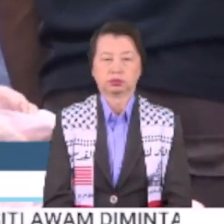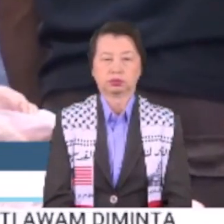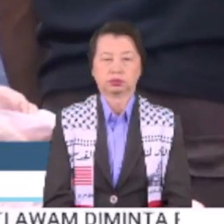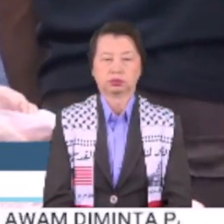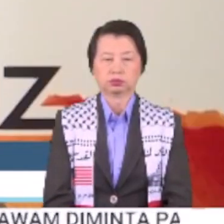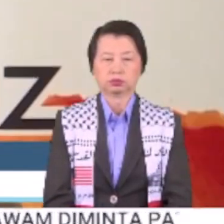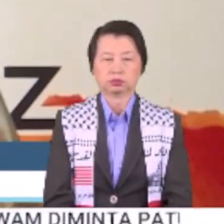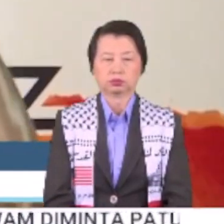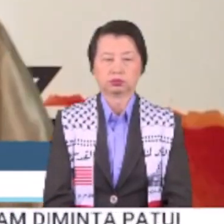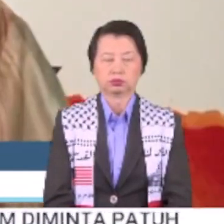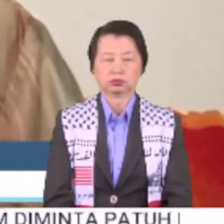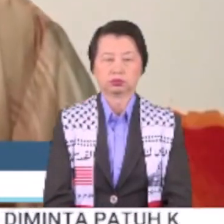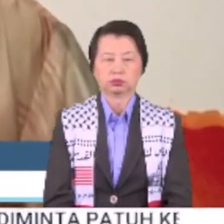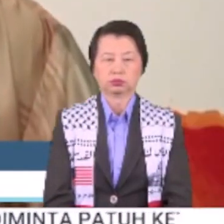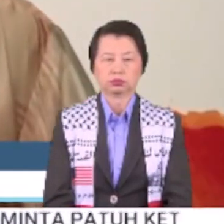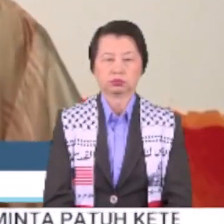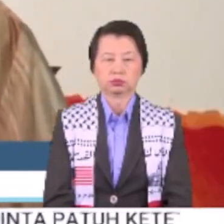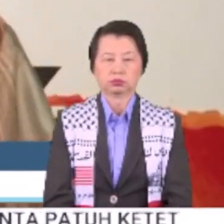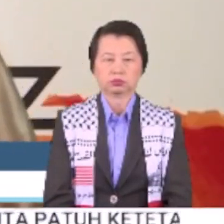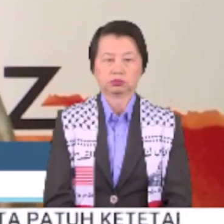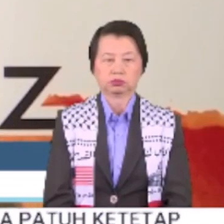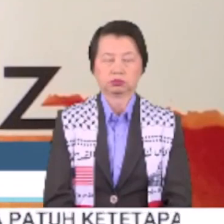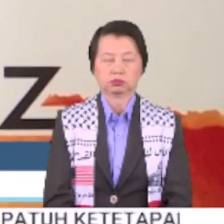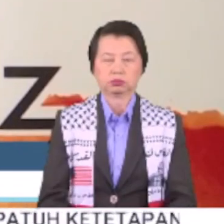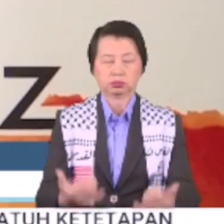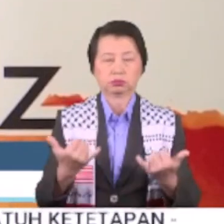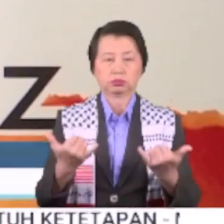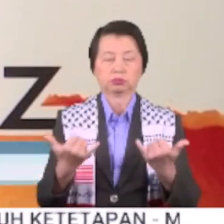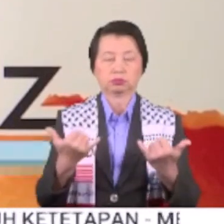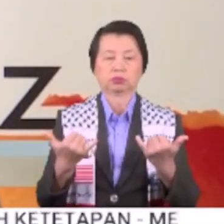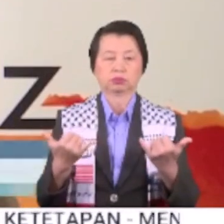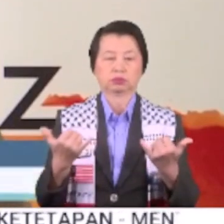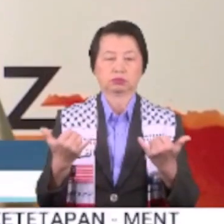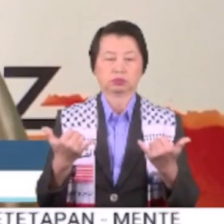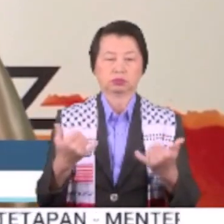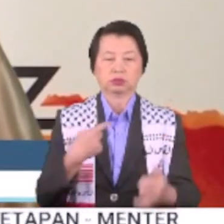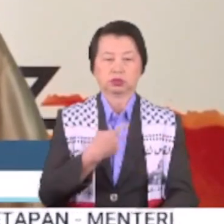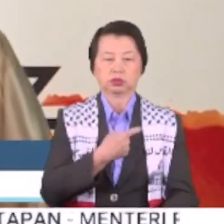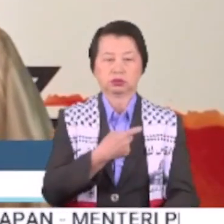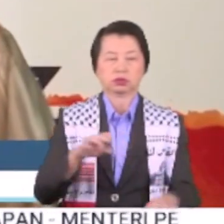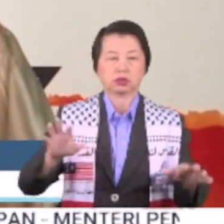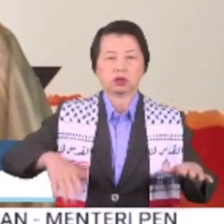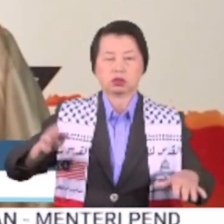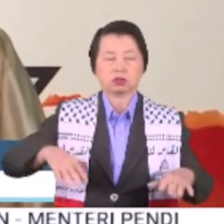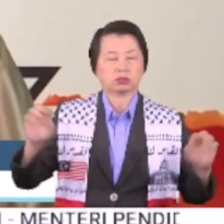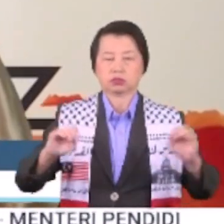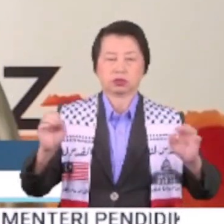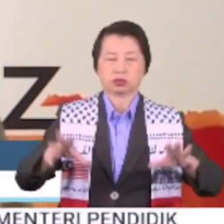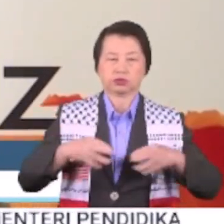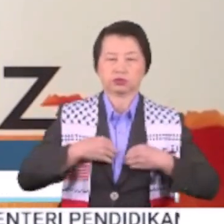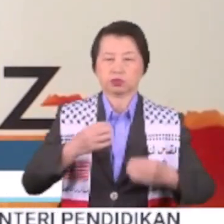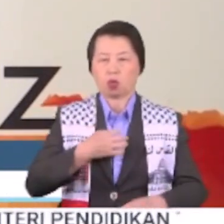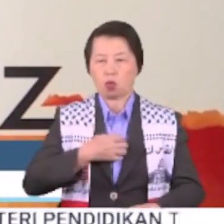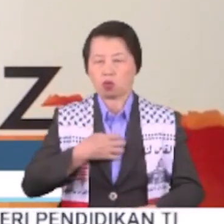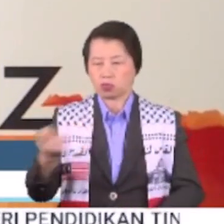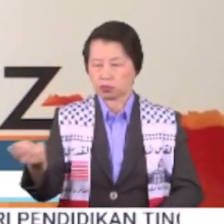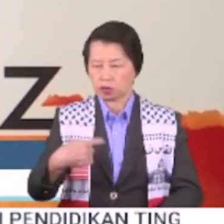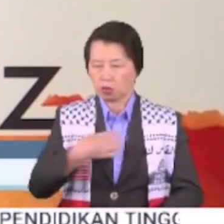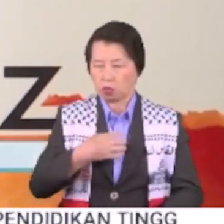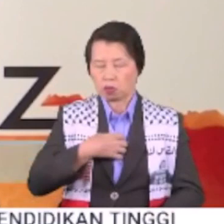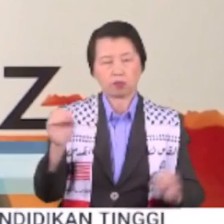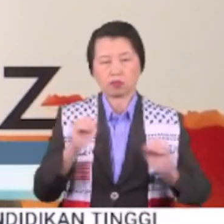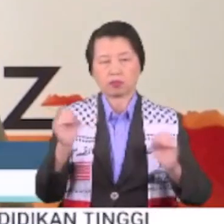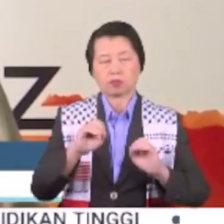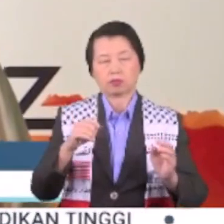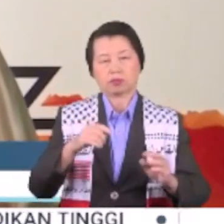sekg setakat Ni kita tak terima apa-apa aduan